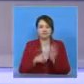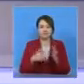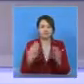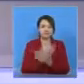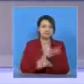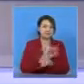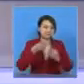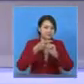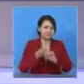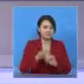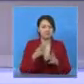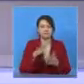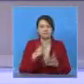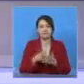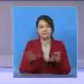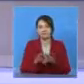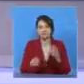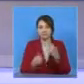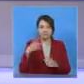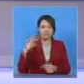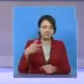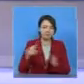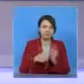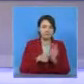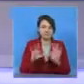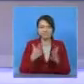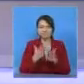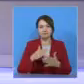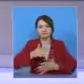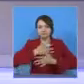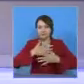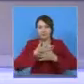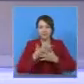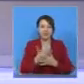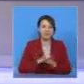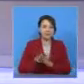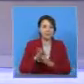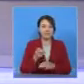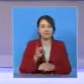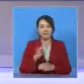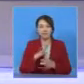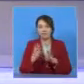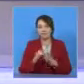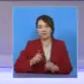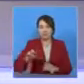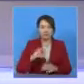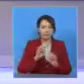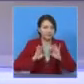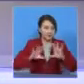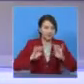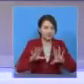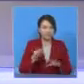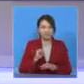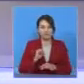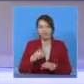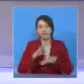новых носителей. При этом также обнаружено 27 случаев пневмонии. Подробности ситуации в регионе рассказали в ходе